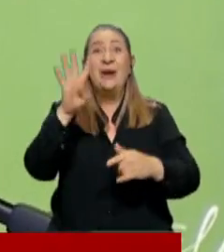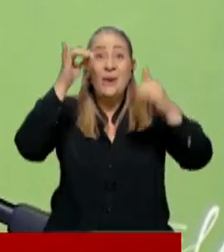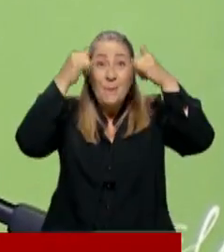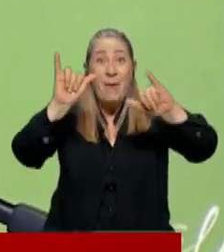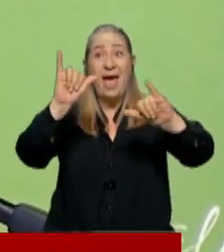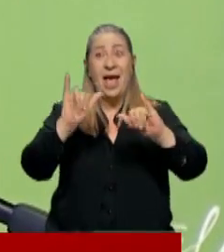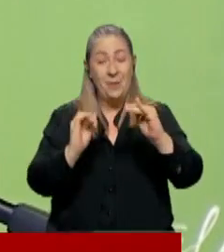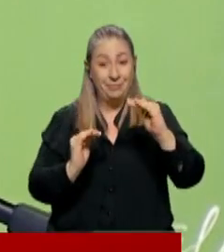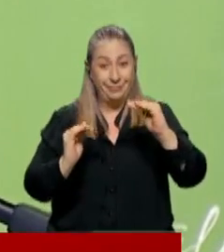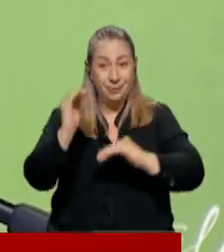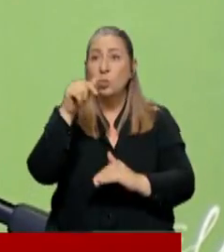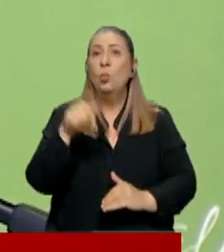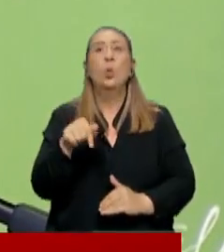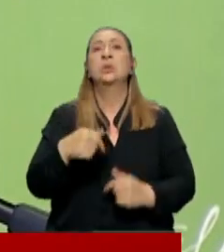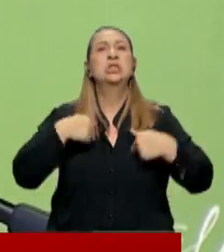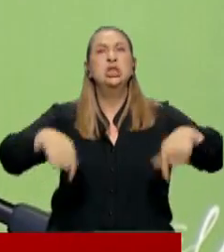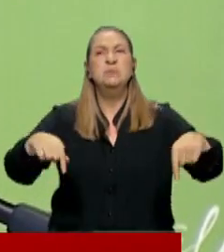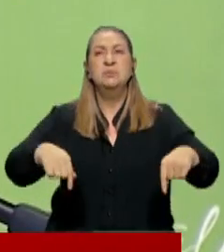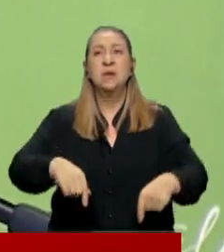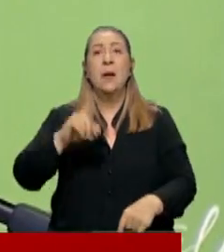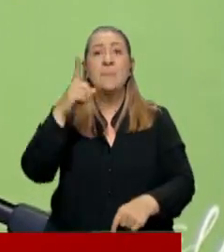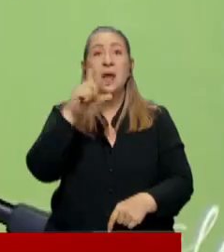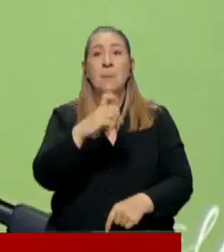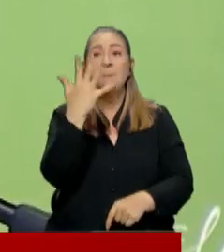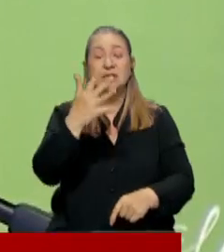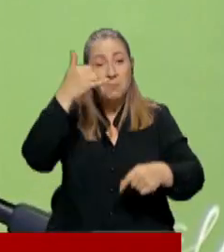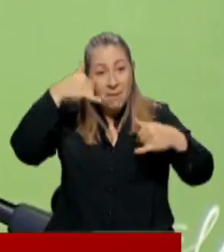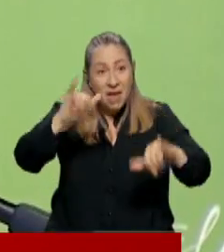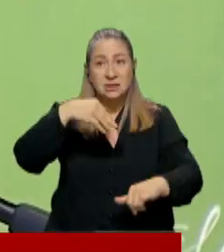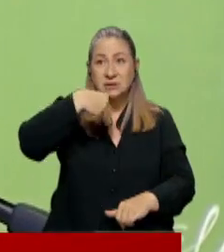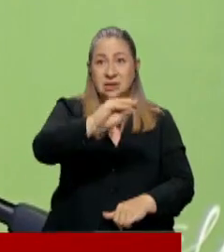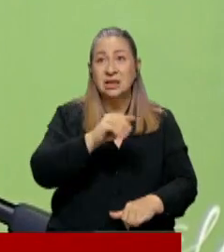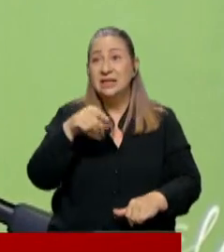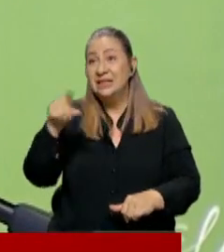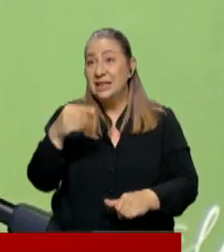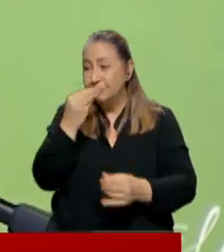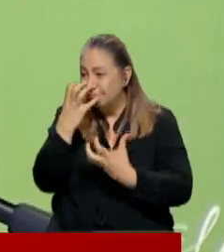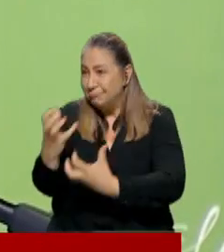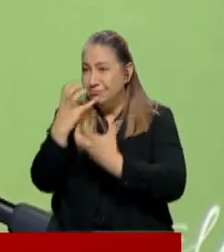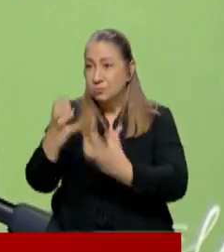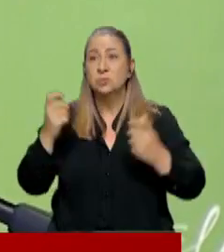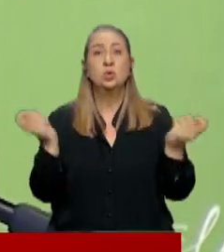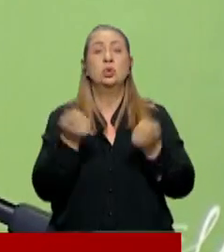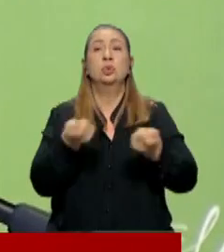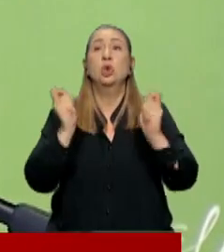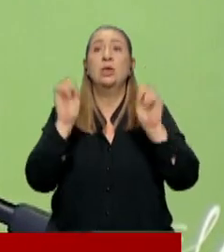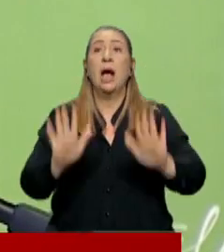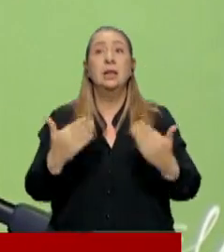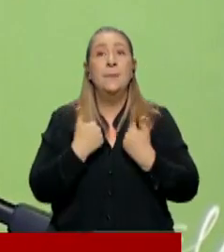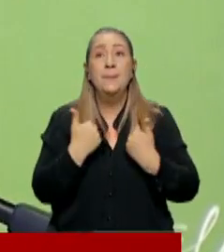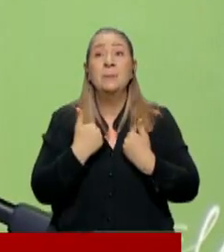kadar çıktım. Bugün geldiğim nokta her ay 5 inek satıp diğer ineklerimin karnını doyurmak zorunda